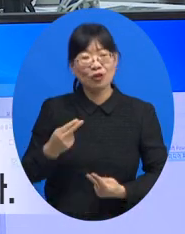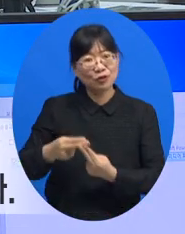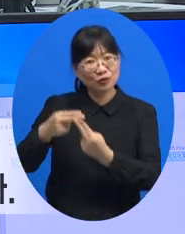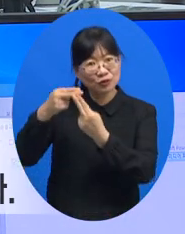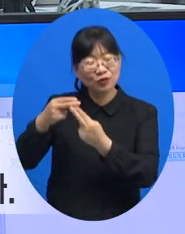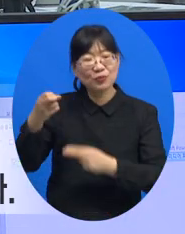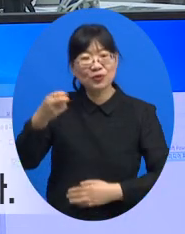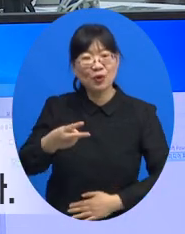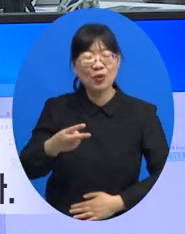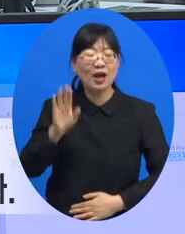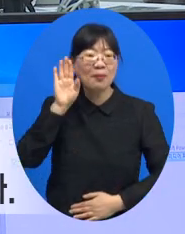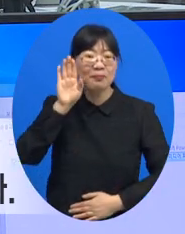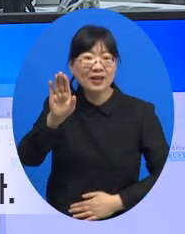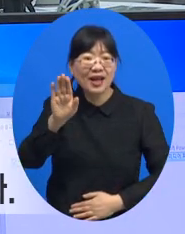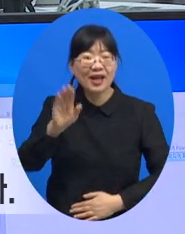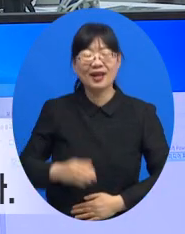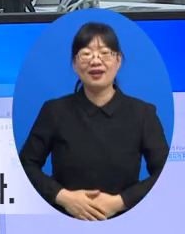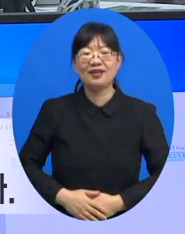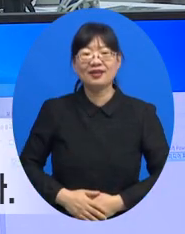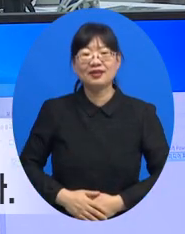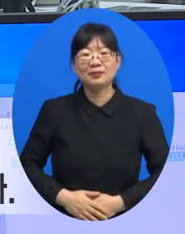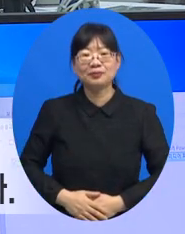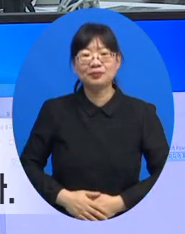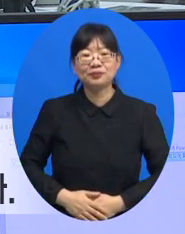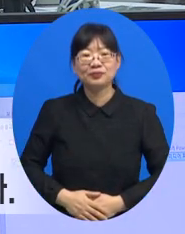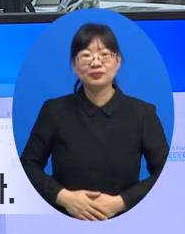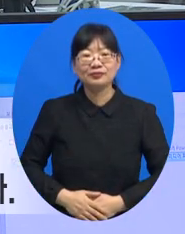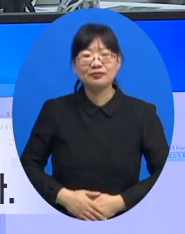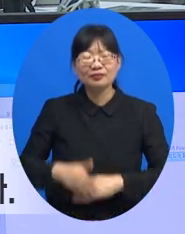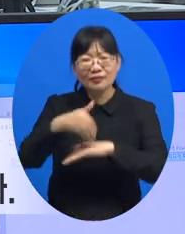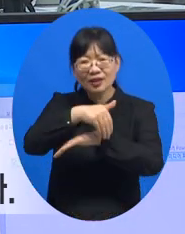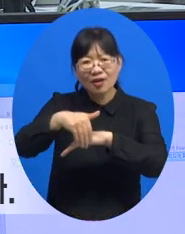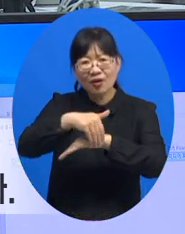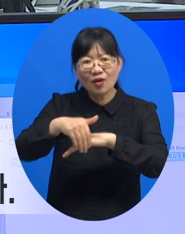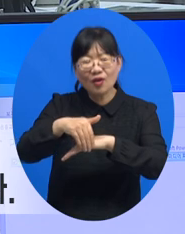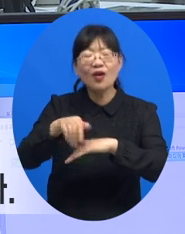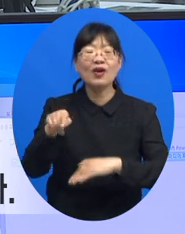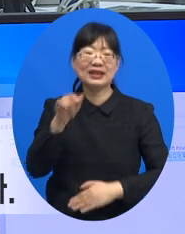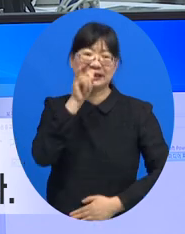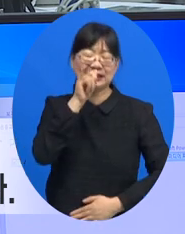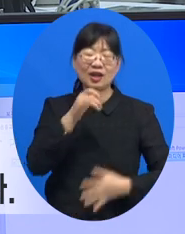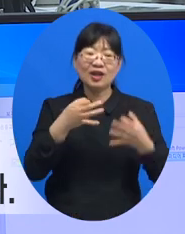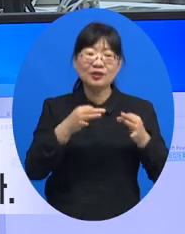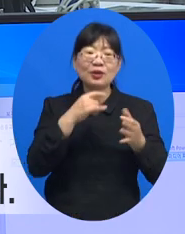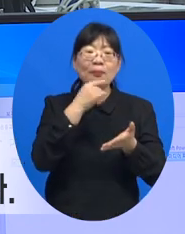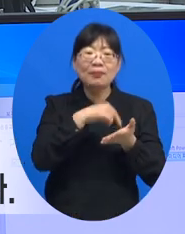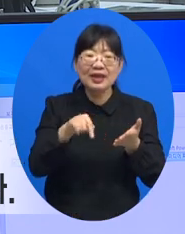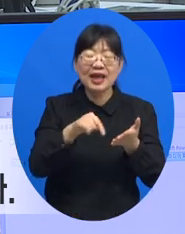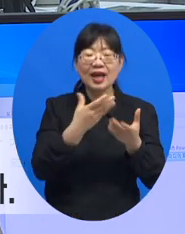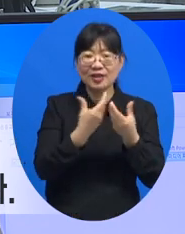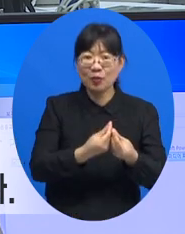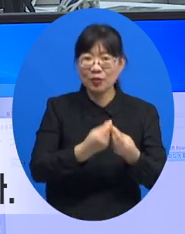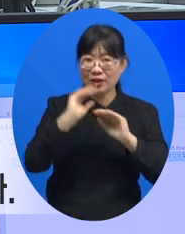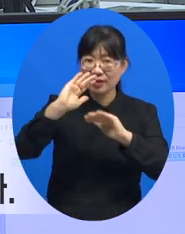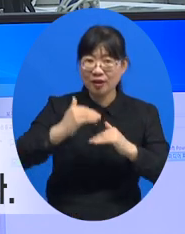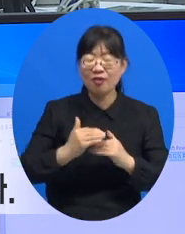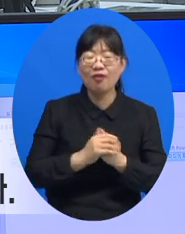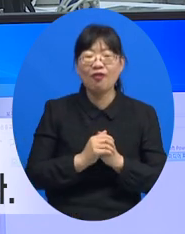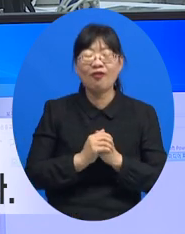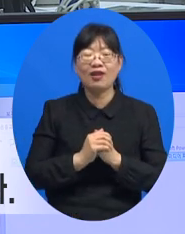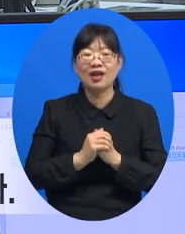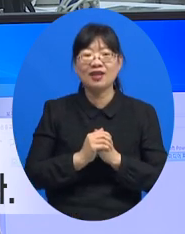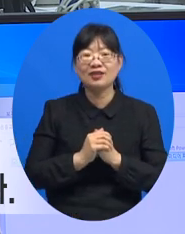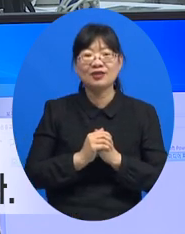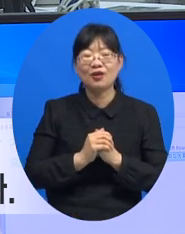저축이나 아니면 미래의 이제 설계 같은 거 이러면 있지 이런 금융 피해 사례 같은 거는 이제